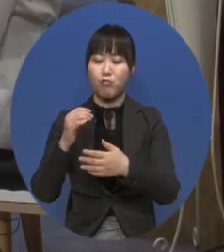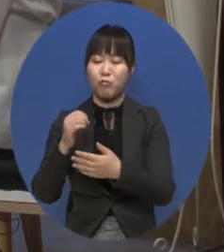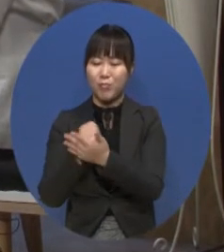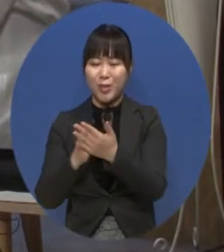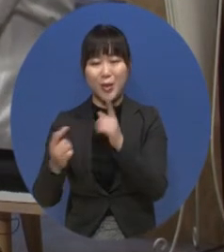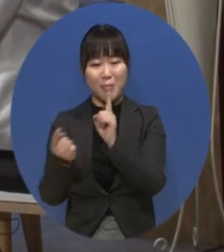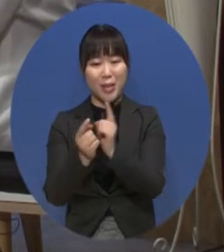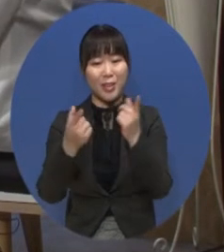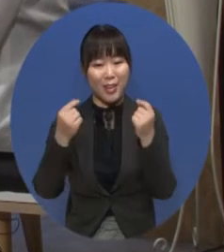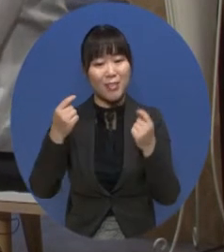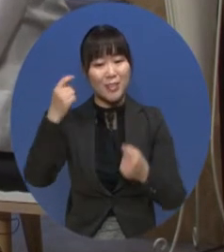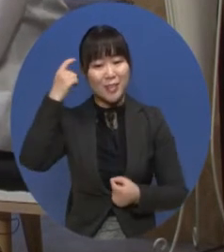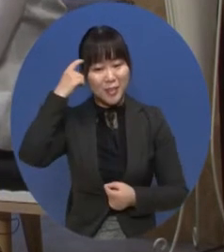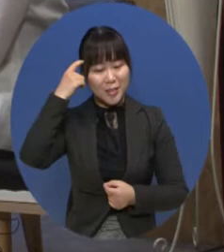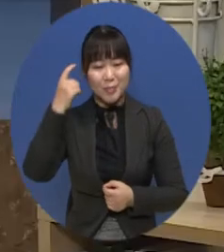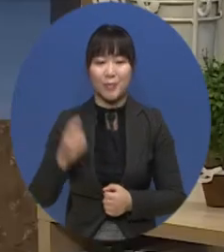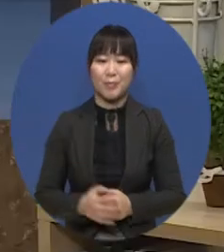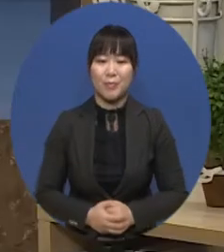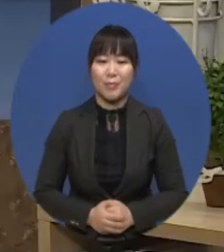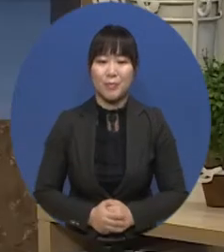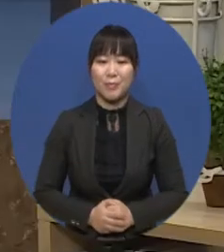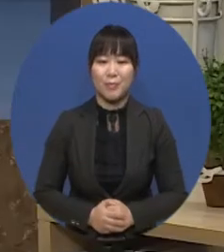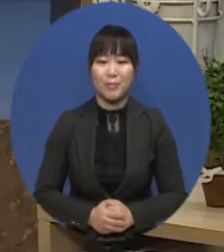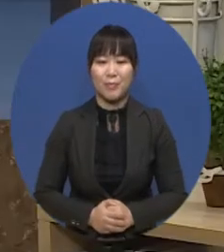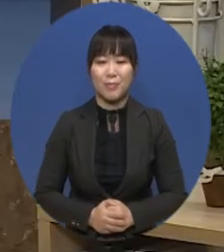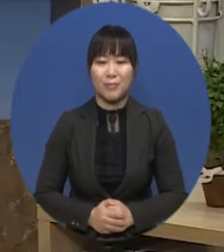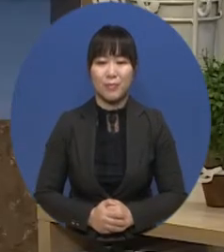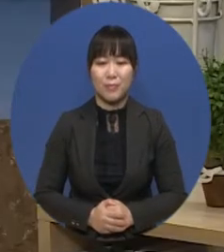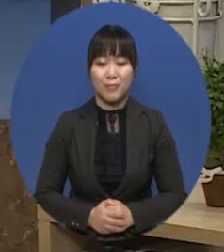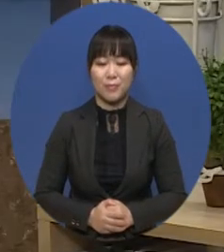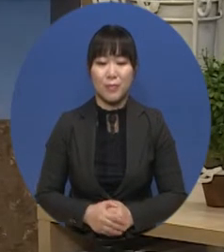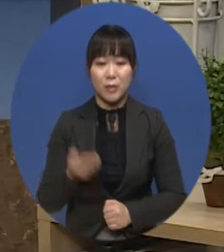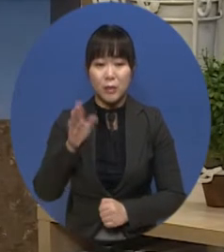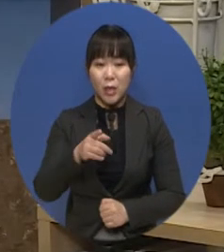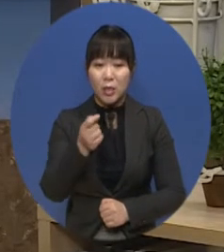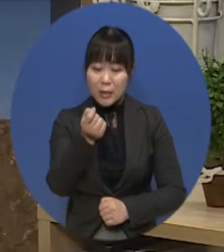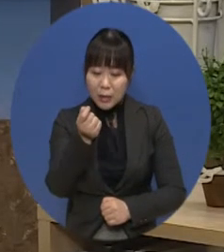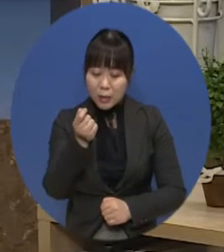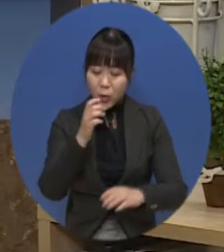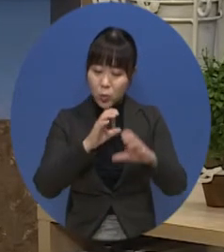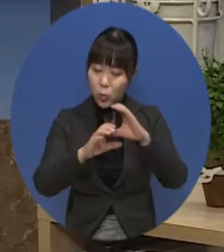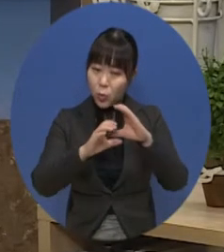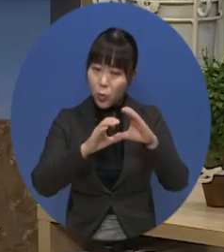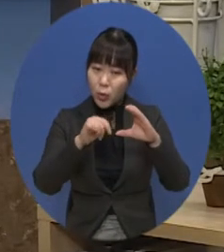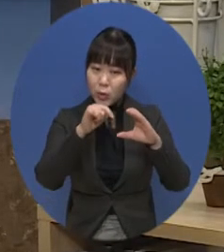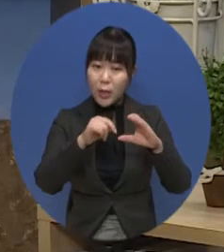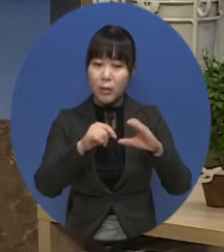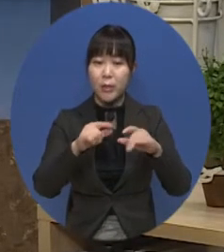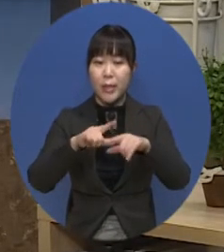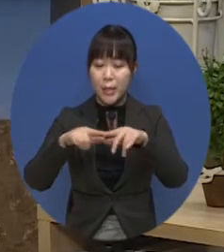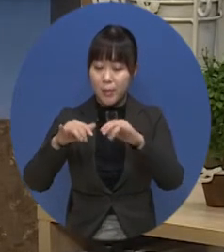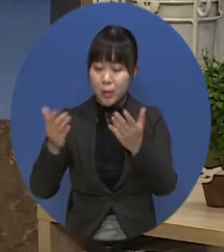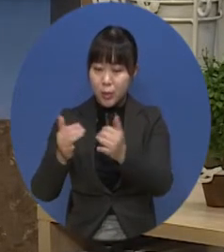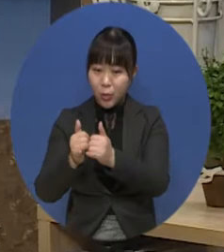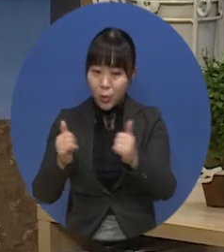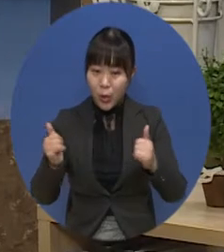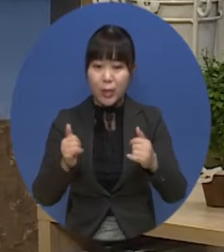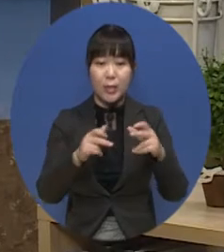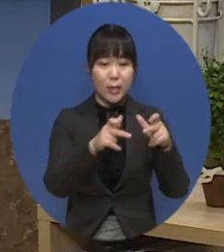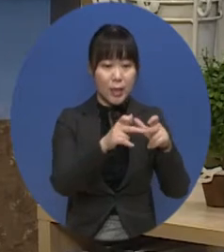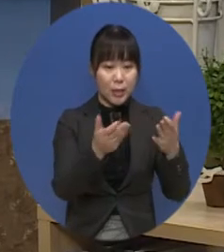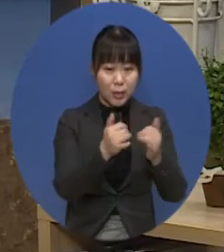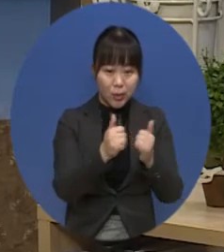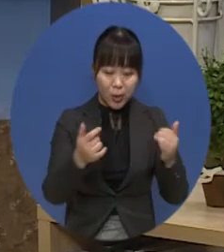만남 같다는 생각이 들거든요. 네. 근데 이 소소한 소통에서 그렇다면은 비장애인 직원하고 네.